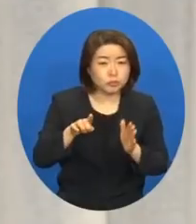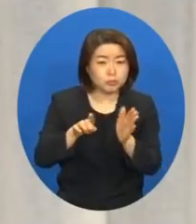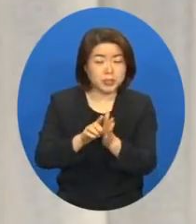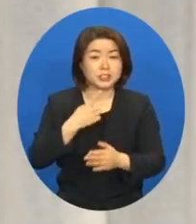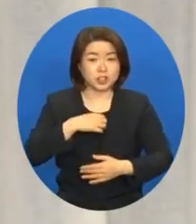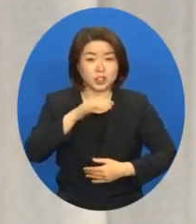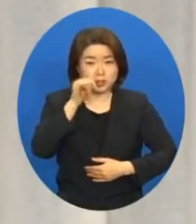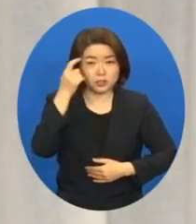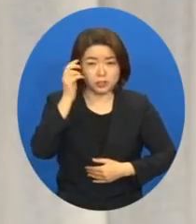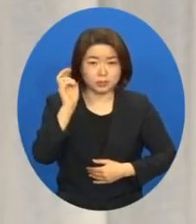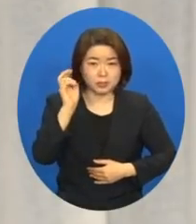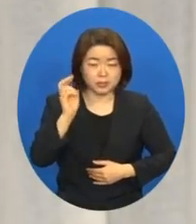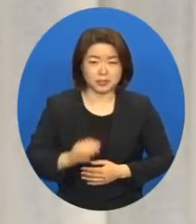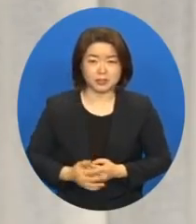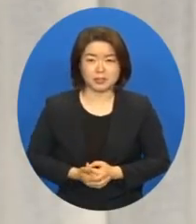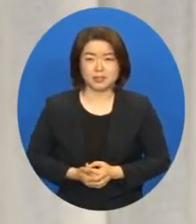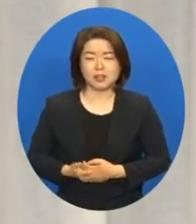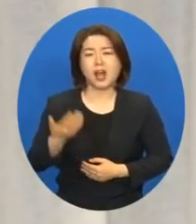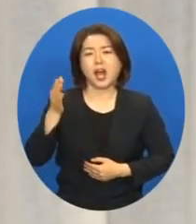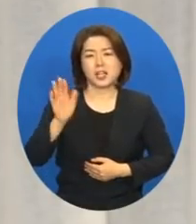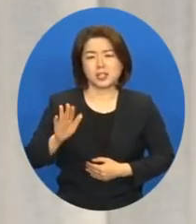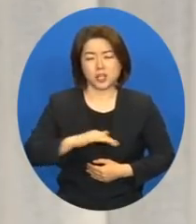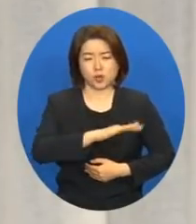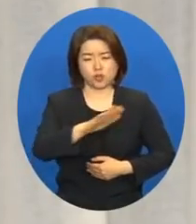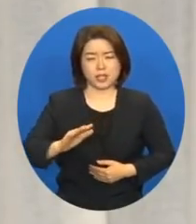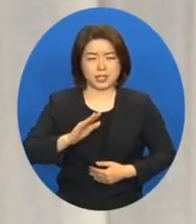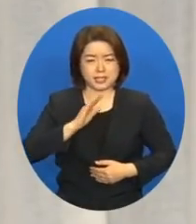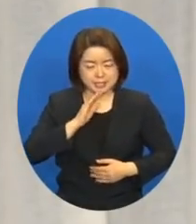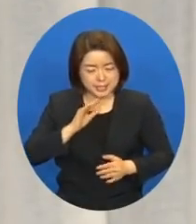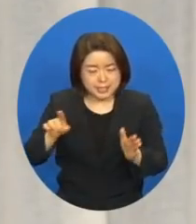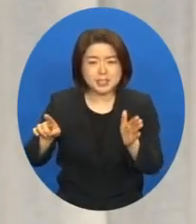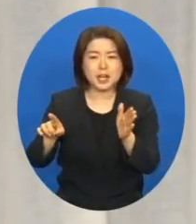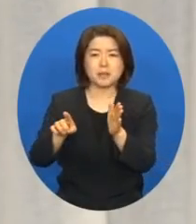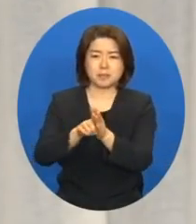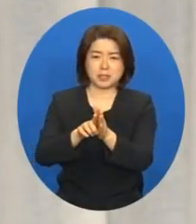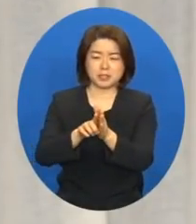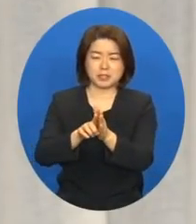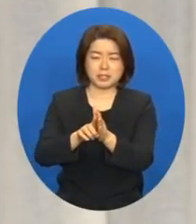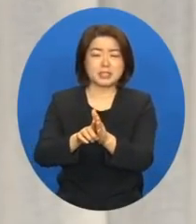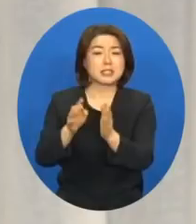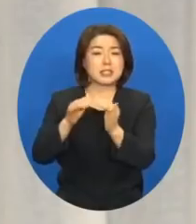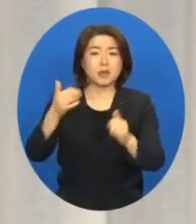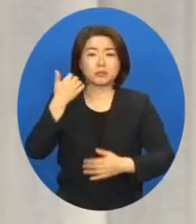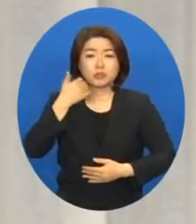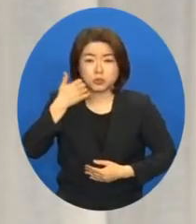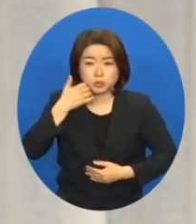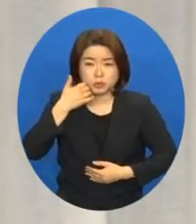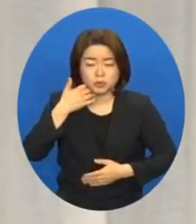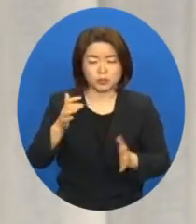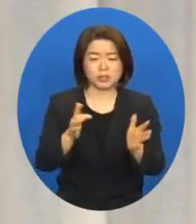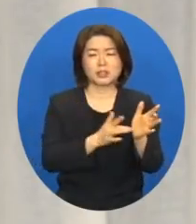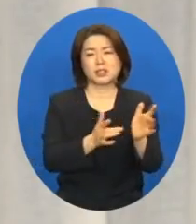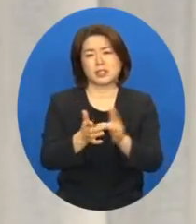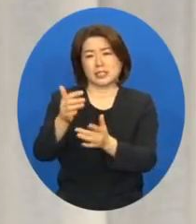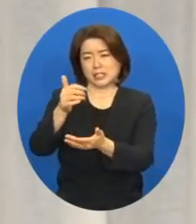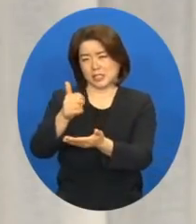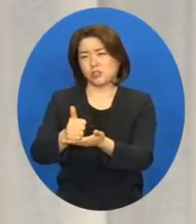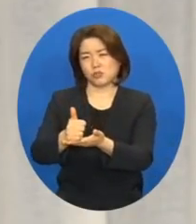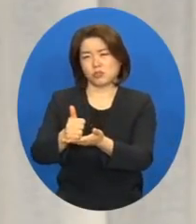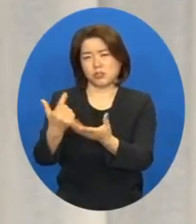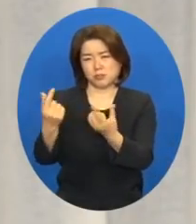있잖아요. 그런데 우리가 진짜 믿을 진정한 대상은 누구예요? 예수님밖에 또